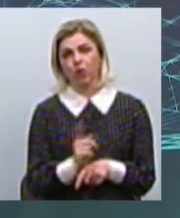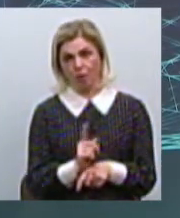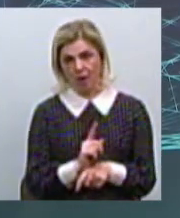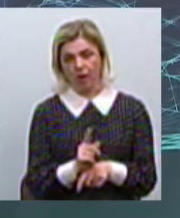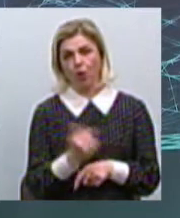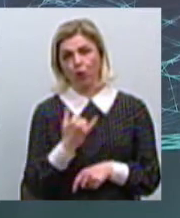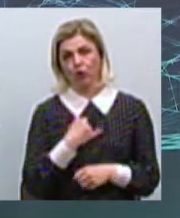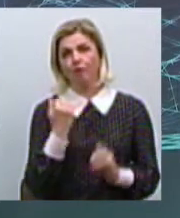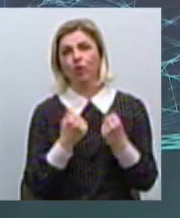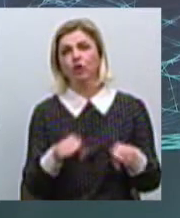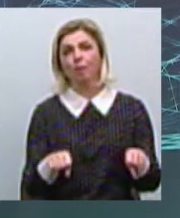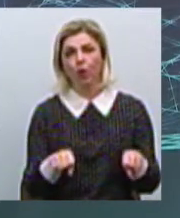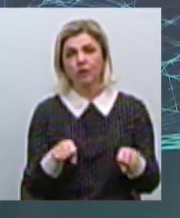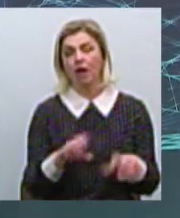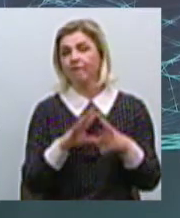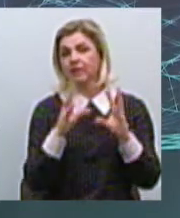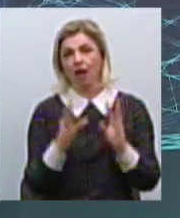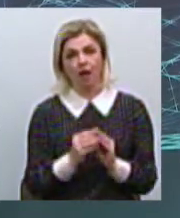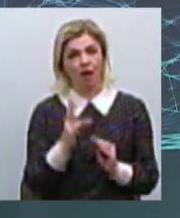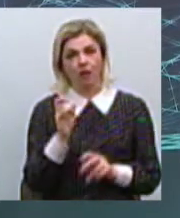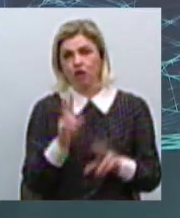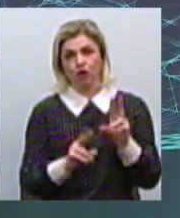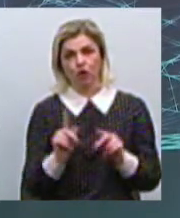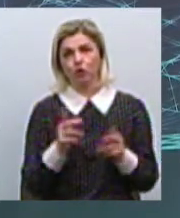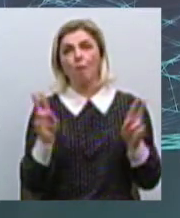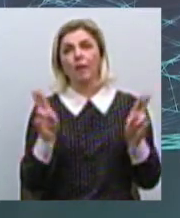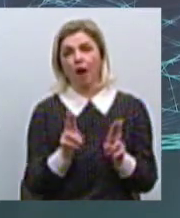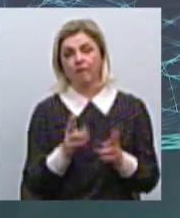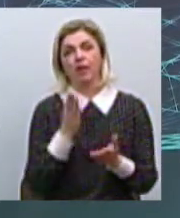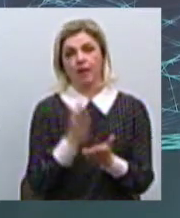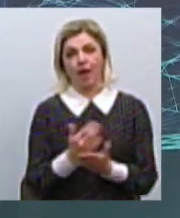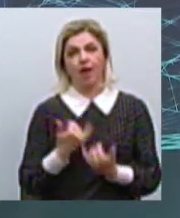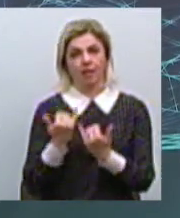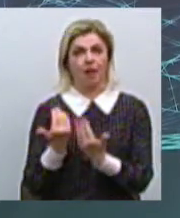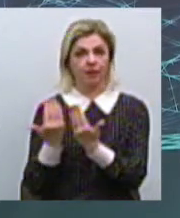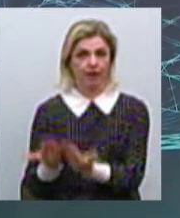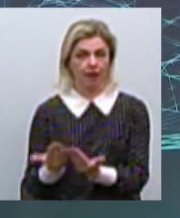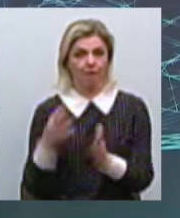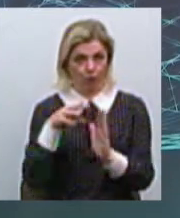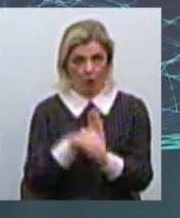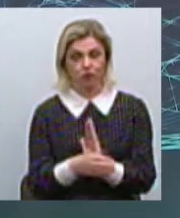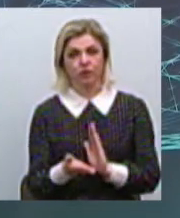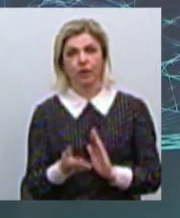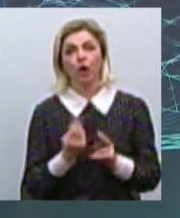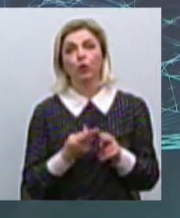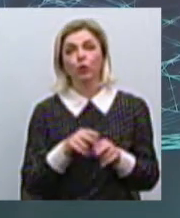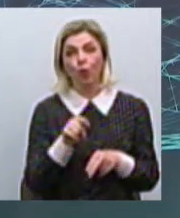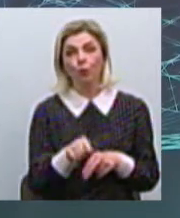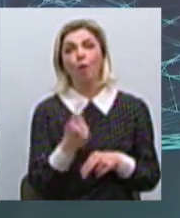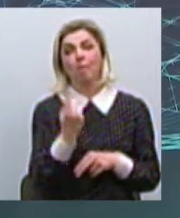водії мотоциклів взагалі, вони не вважають, що правила існують для них в тому числі. Тому це перший крок